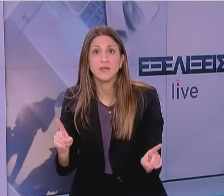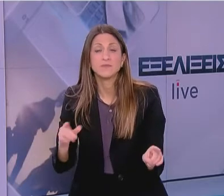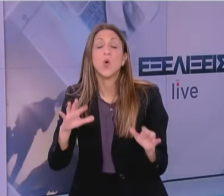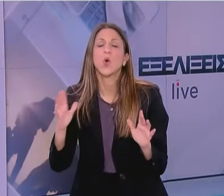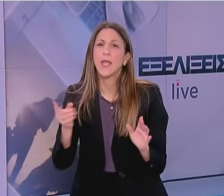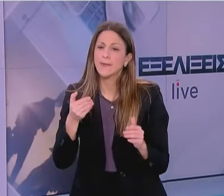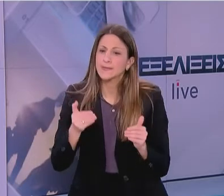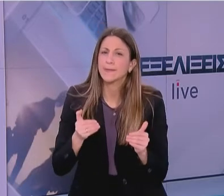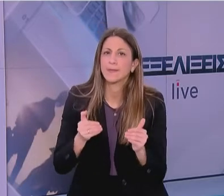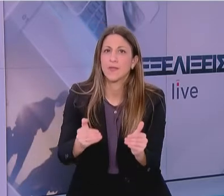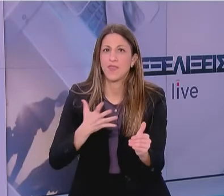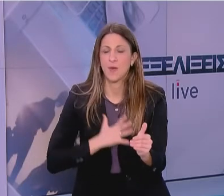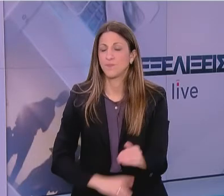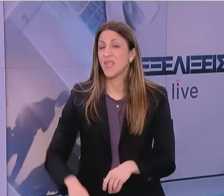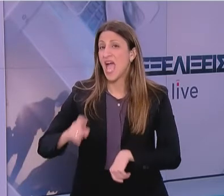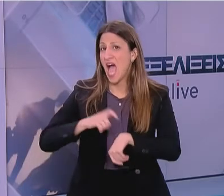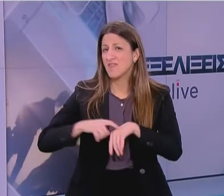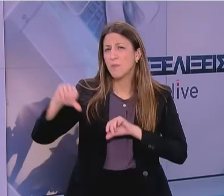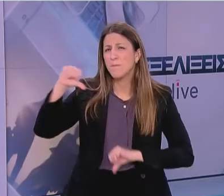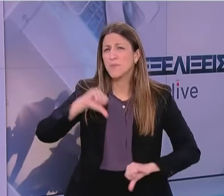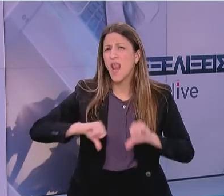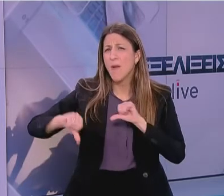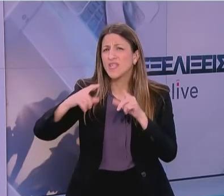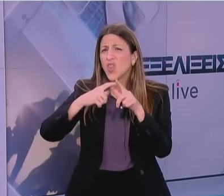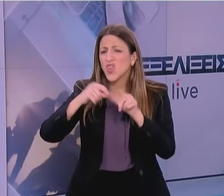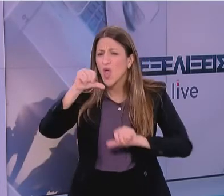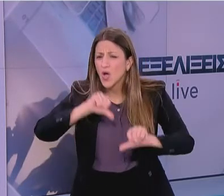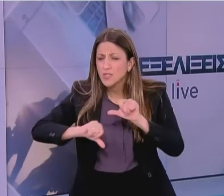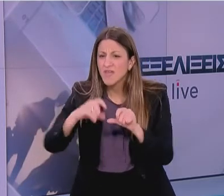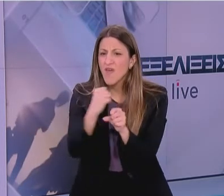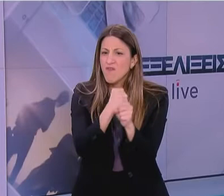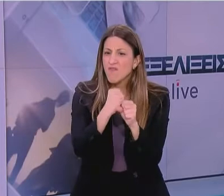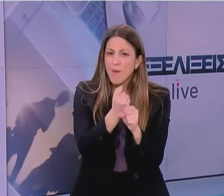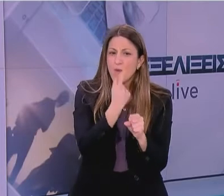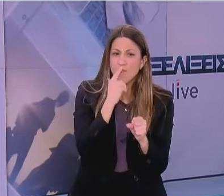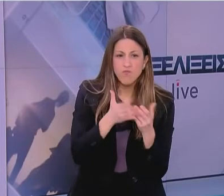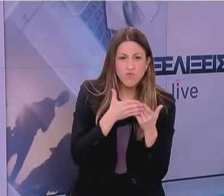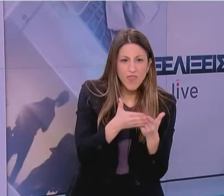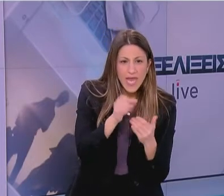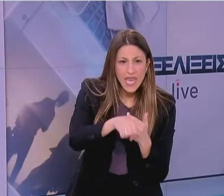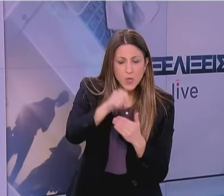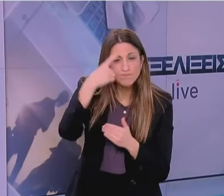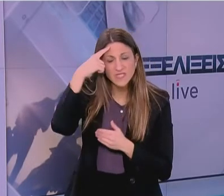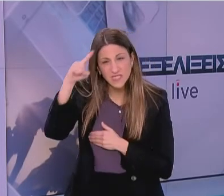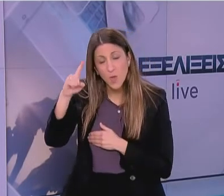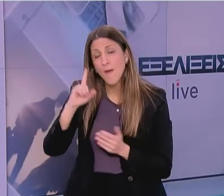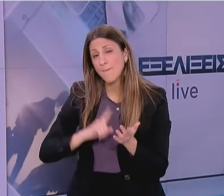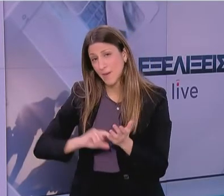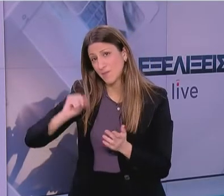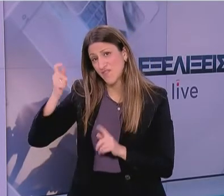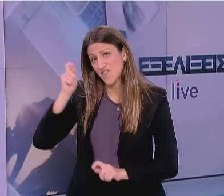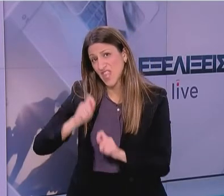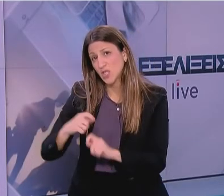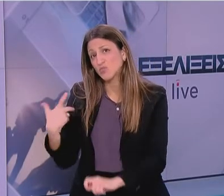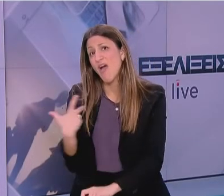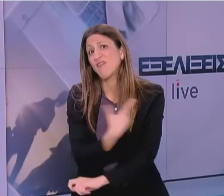χώρες μερικές χιλιάδες ανθρώπους για κάποια φάρμακα που μπορεί να βοηθήσουν ή όχι. Η καλύτερη χημειοπροφύλαξη θα είναι ένα αποτελεσματικό εμβόλιο. Αυτή